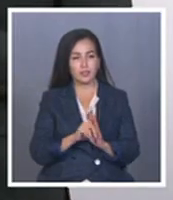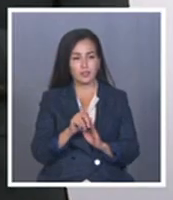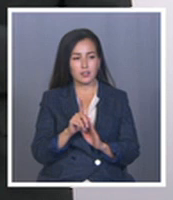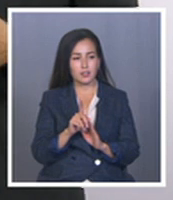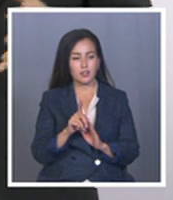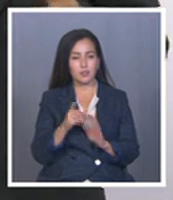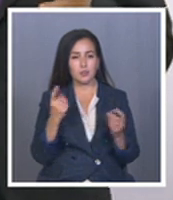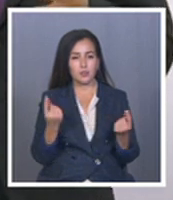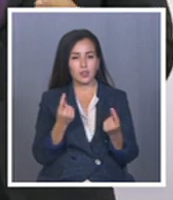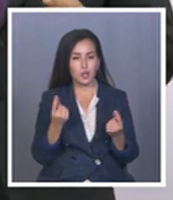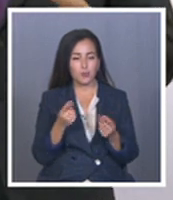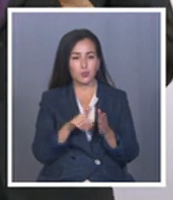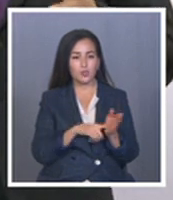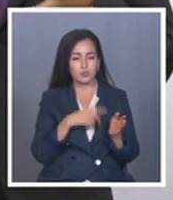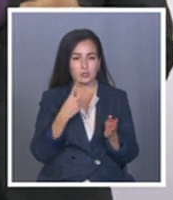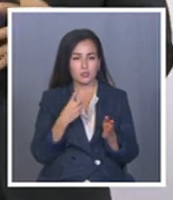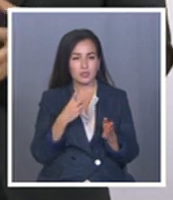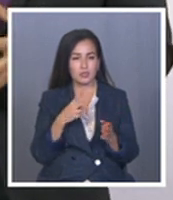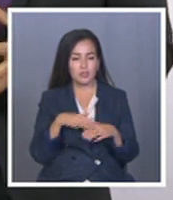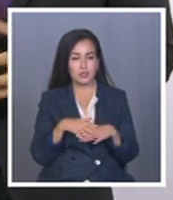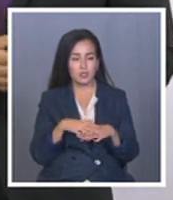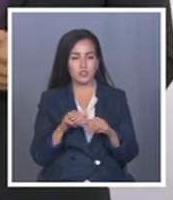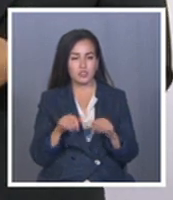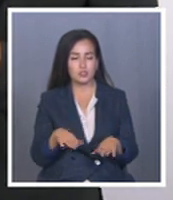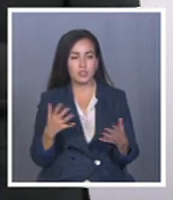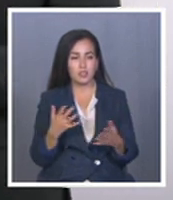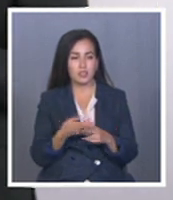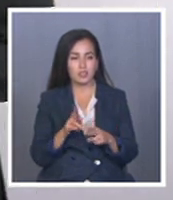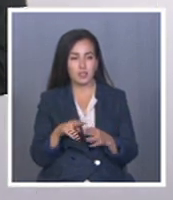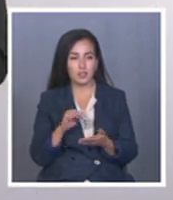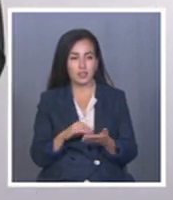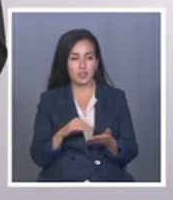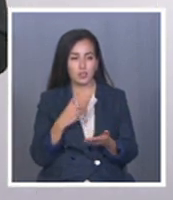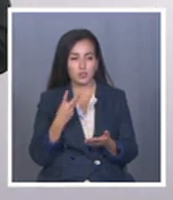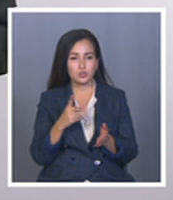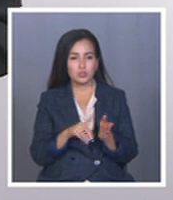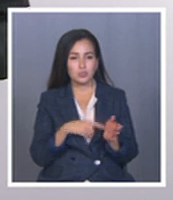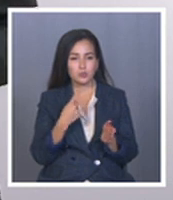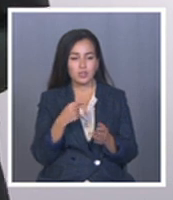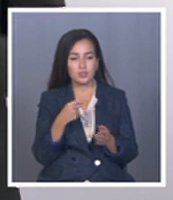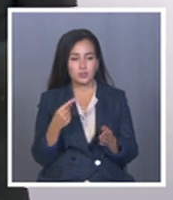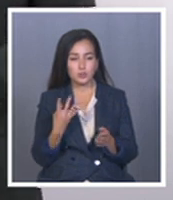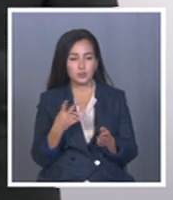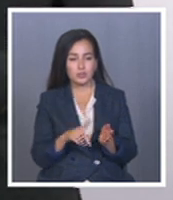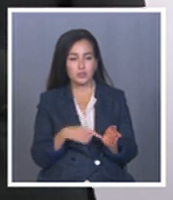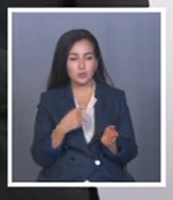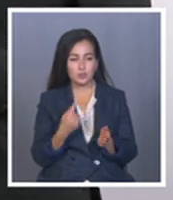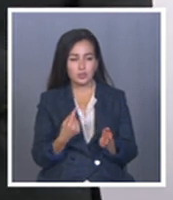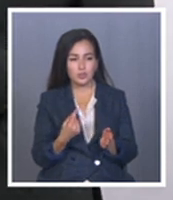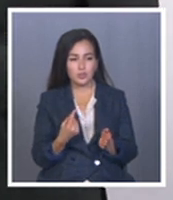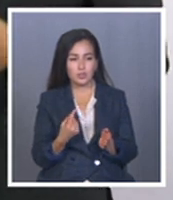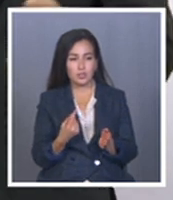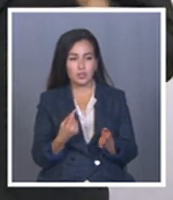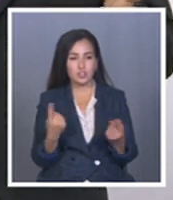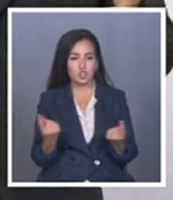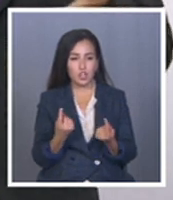жай бөлшектерге амалдар қолдануды бір қайталап өтейік. 3-тен 1 азайтылған 4-тен 1. Жай